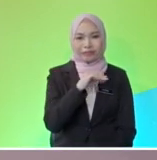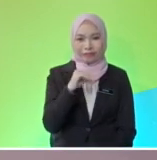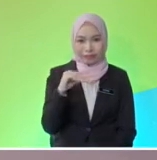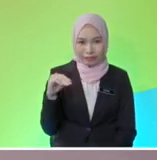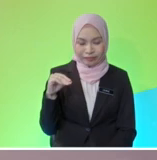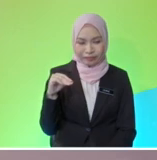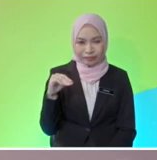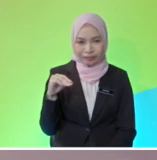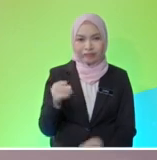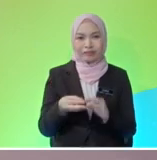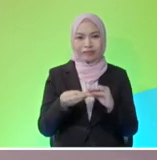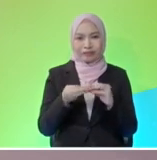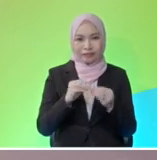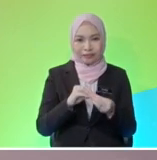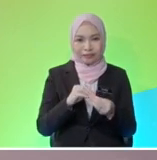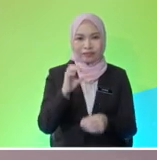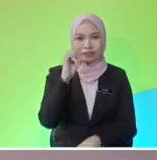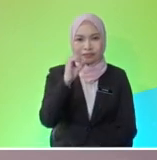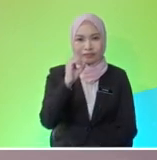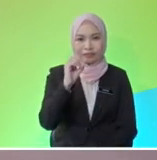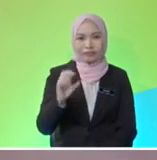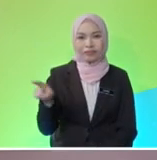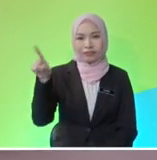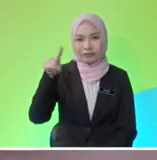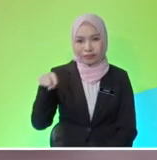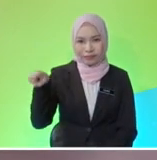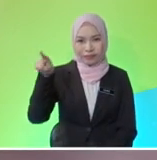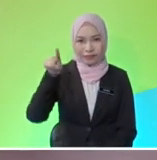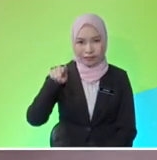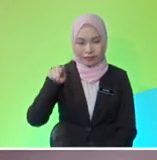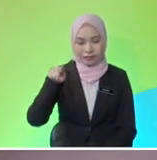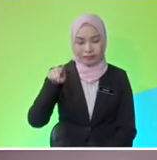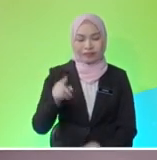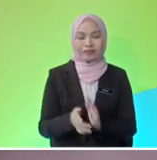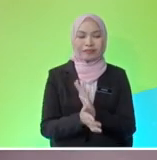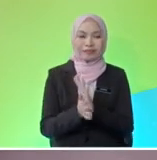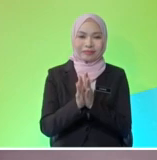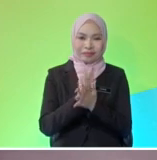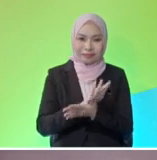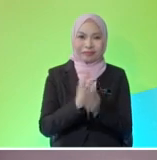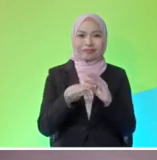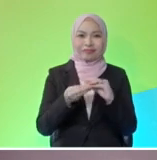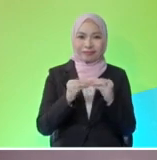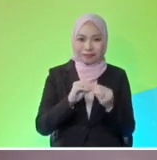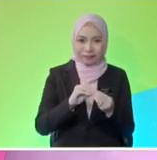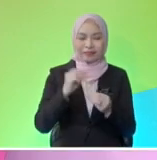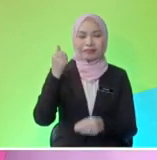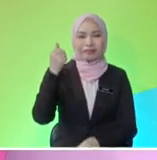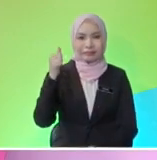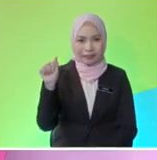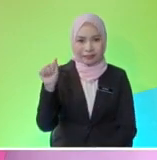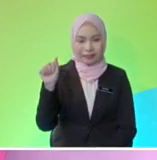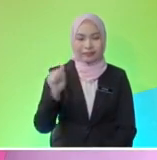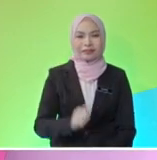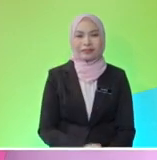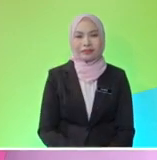ni. Dia akan jadi 10. Okey, cikgu. Okey, cuba Aiman buat 10. Maknanya satu